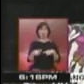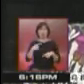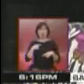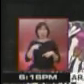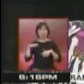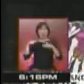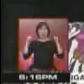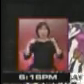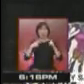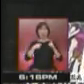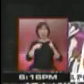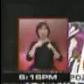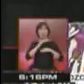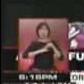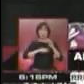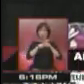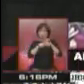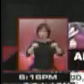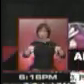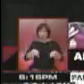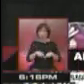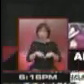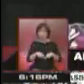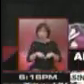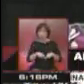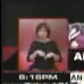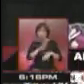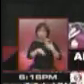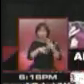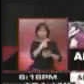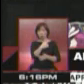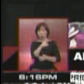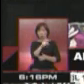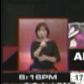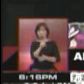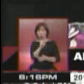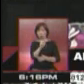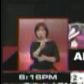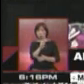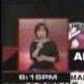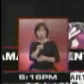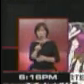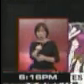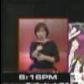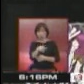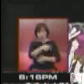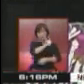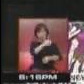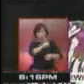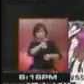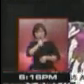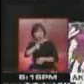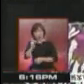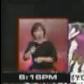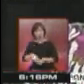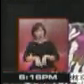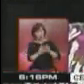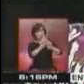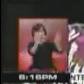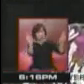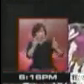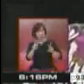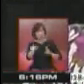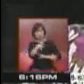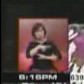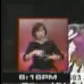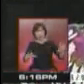zone just to attack all the Gutierrezes. Be ready. Abangan mo. And tapusin na